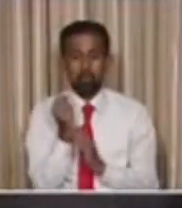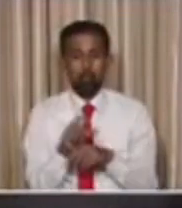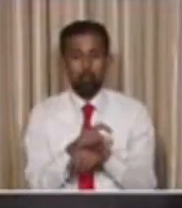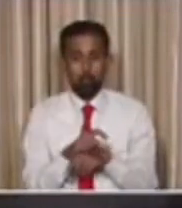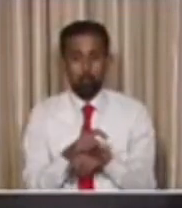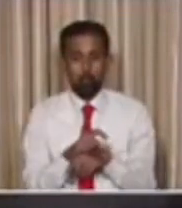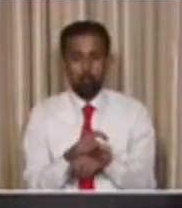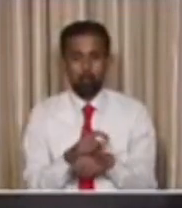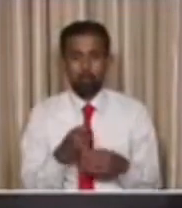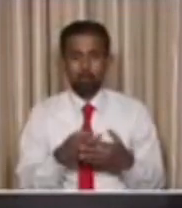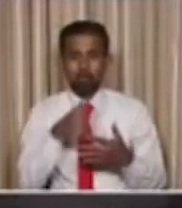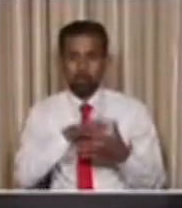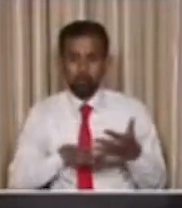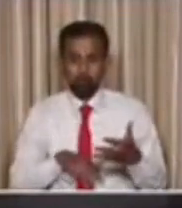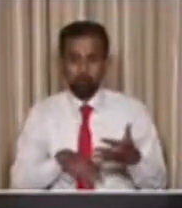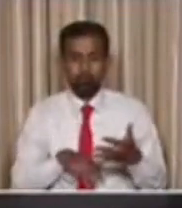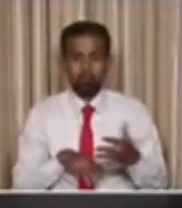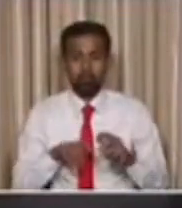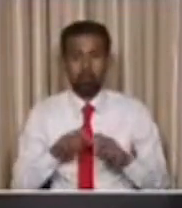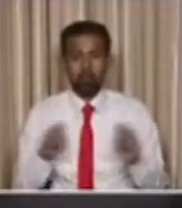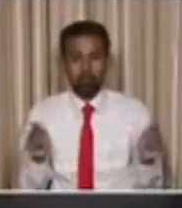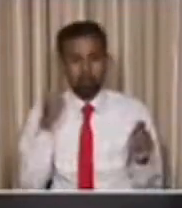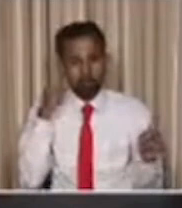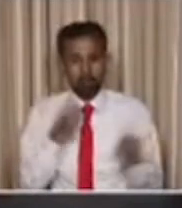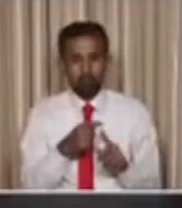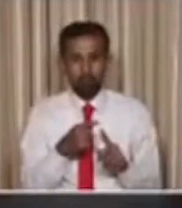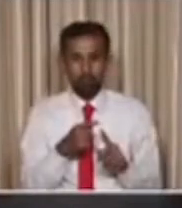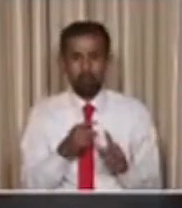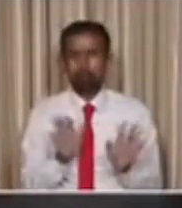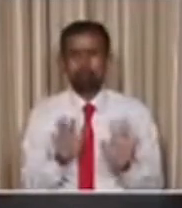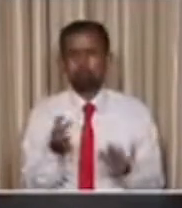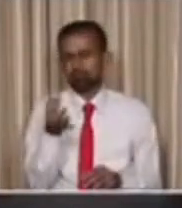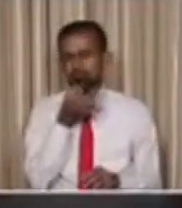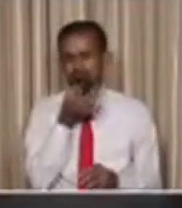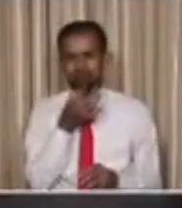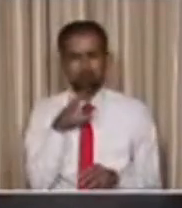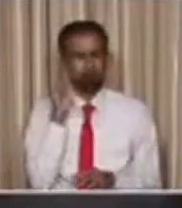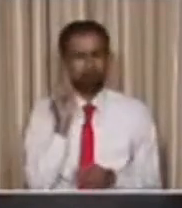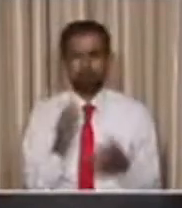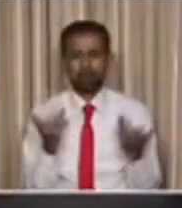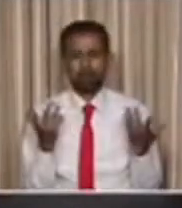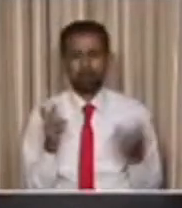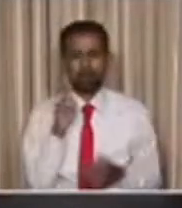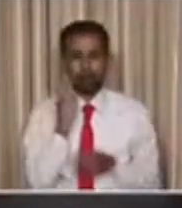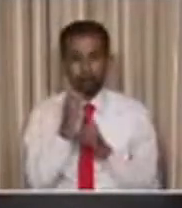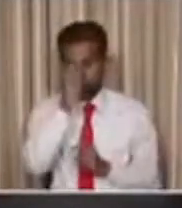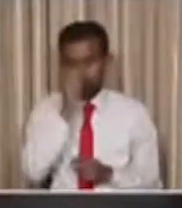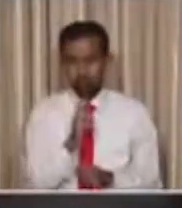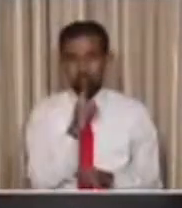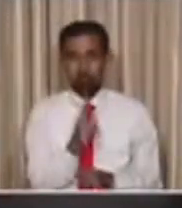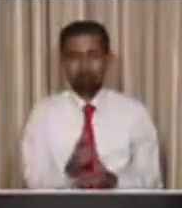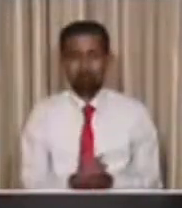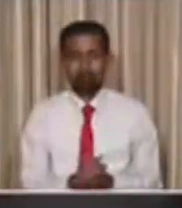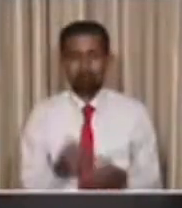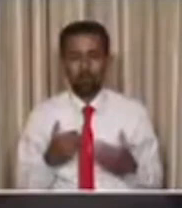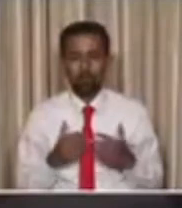කවුන්සලේ රිපෝට් එක මානව හිමිකම් කඩවීම සම්බන්ධයෙන් නෑ ඒ චෝදනා කිසිවක් පිළිගන්නේ නෑ කියලා රනිල් වික්‍රමසිංහ මහත්තයා කියනවා.